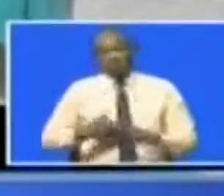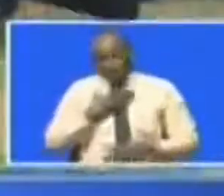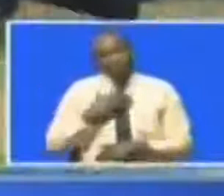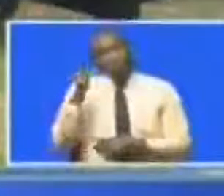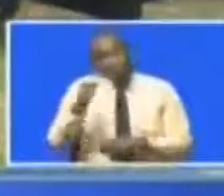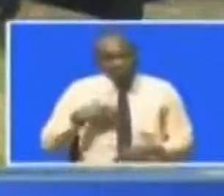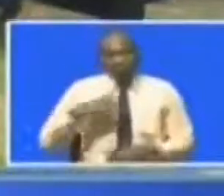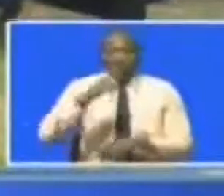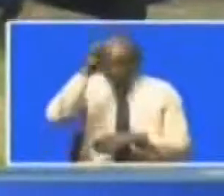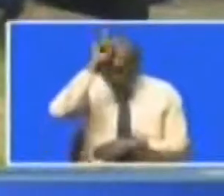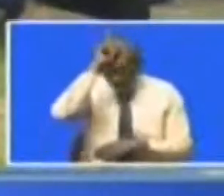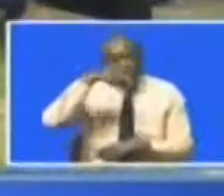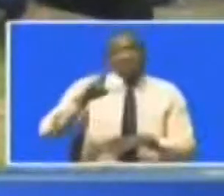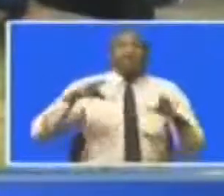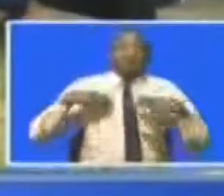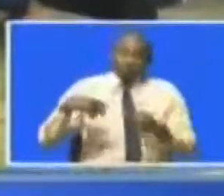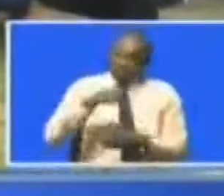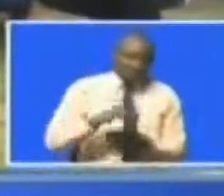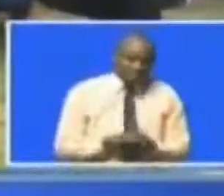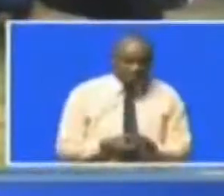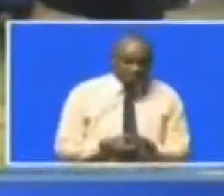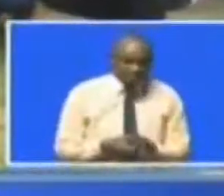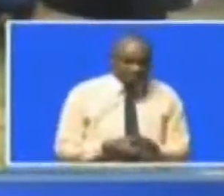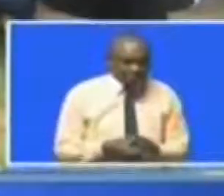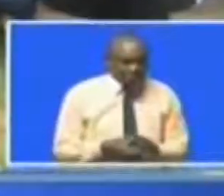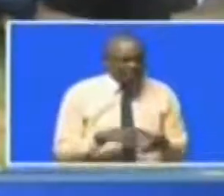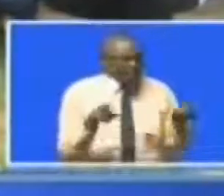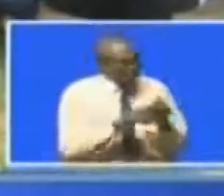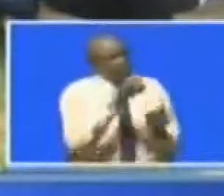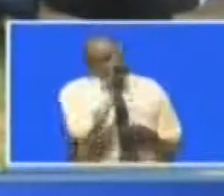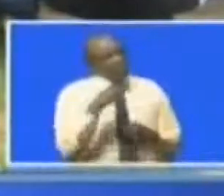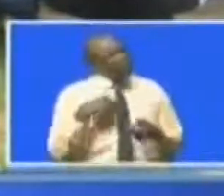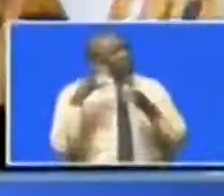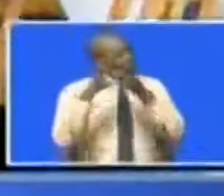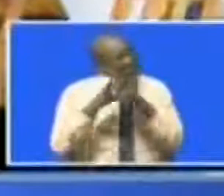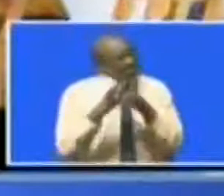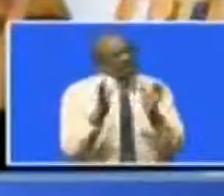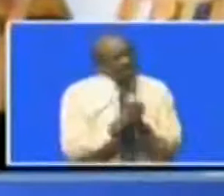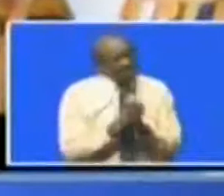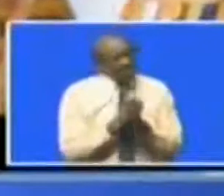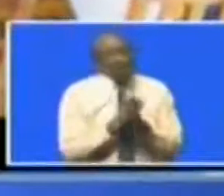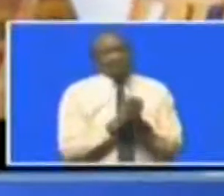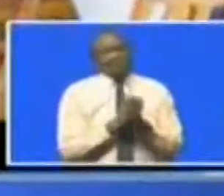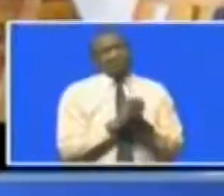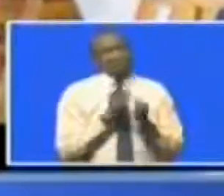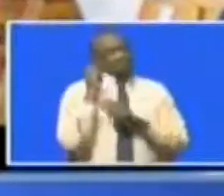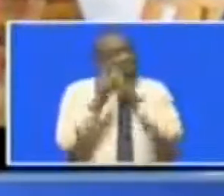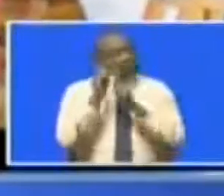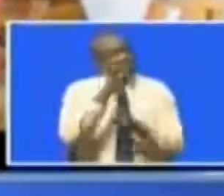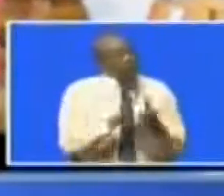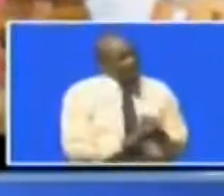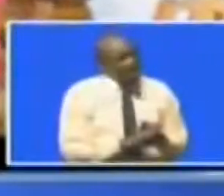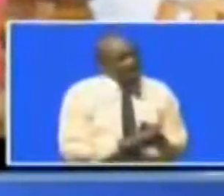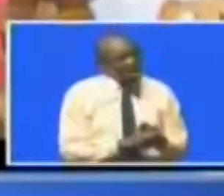sasa kupokea mawaidha yetu. Na bado usikue katika hili swala la tamaduni, mila na itikadi ambazo zimezoeleka katika jamii.